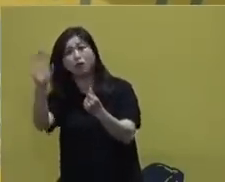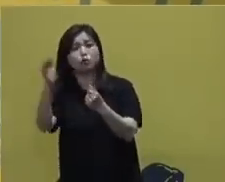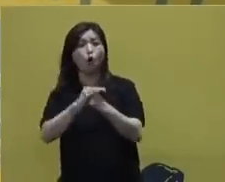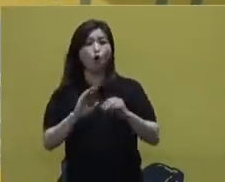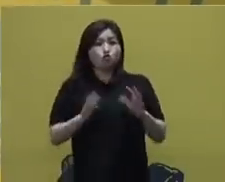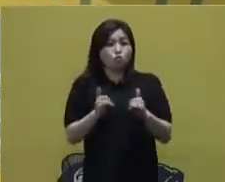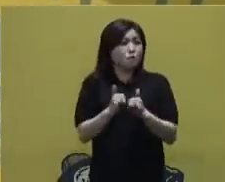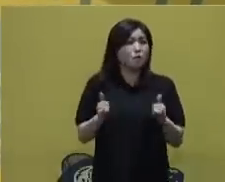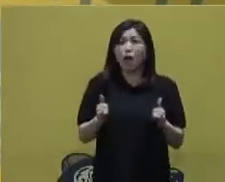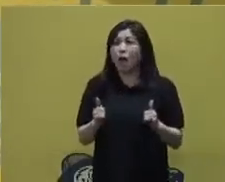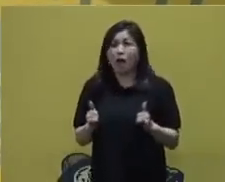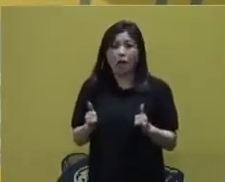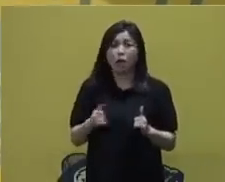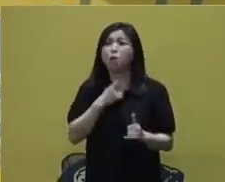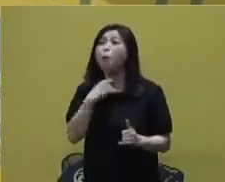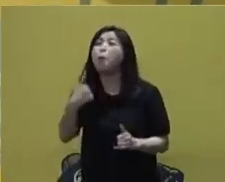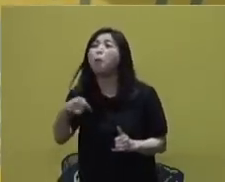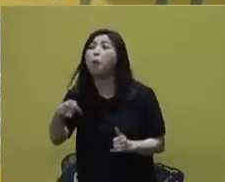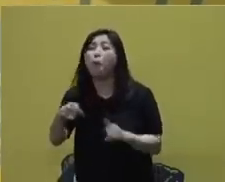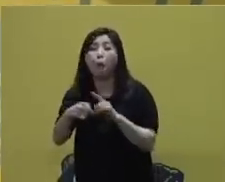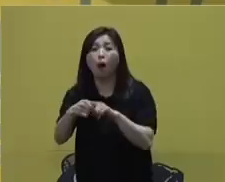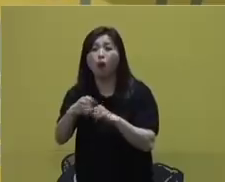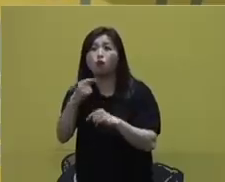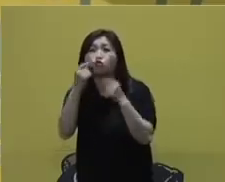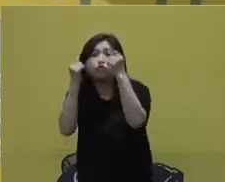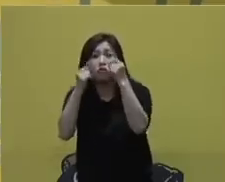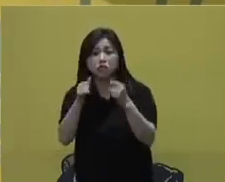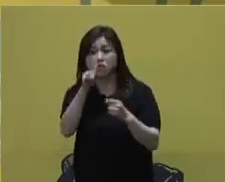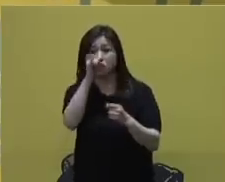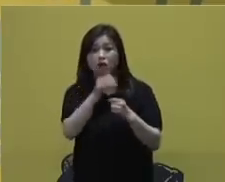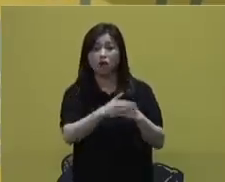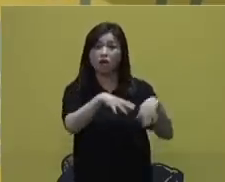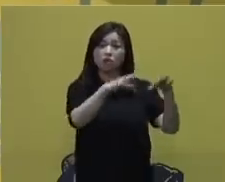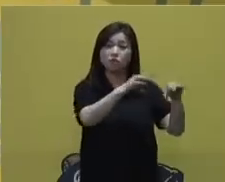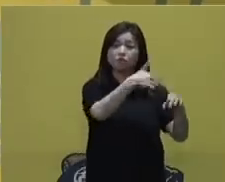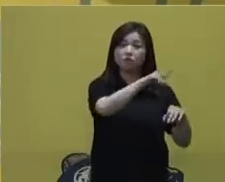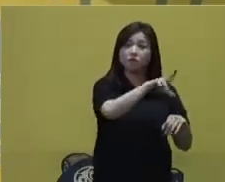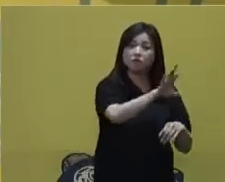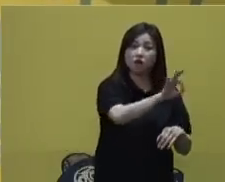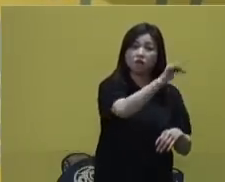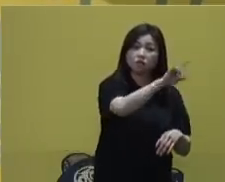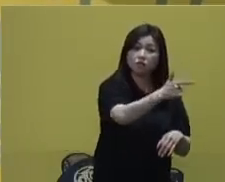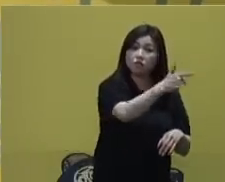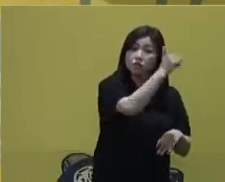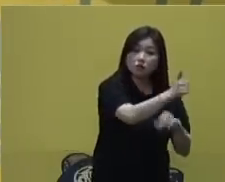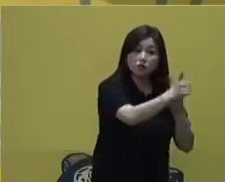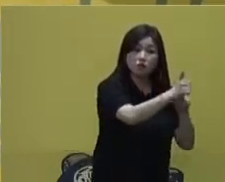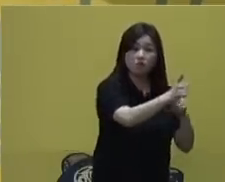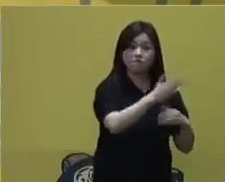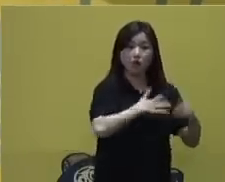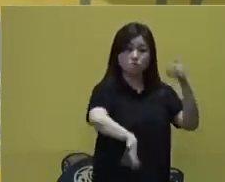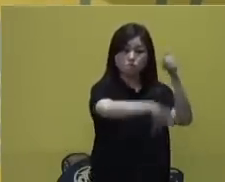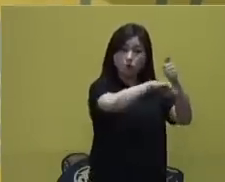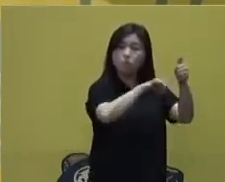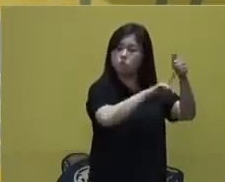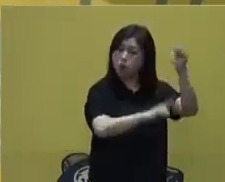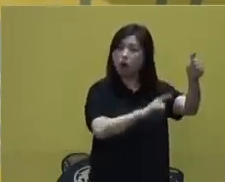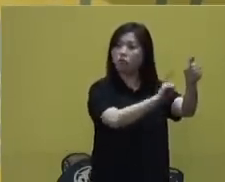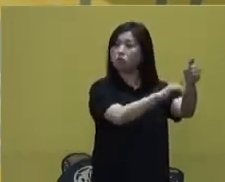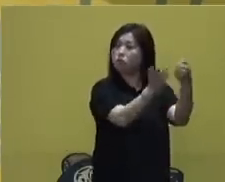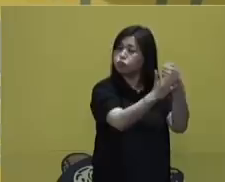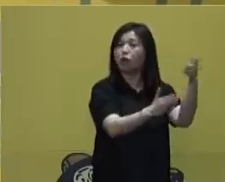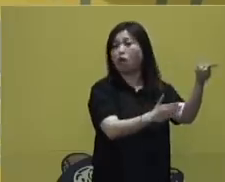국민 눈치도 봐야 돼요, 대통령이. 그렇죠, 네. 아, 김정일 위원장은 자기가 이거잖아요. 자기가 절대 지존이잖아요.